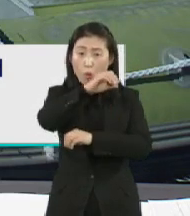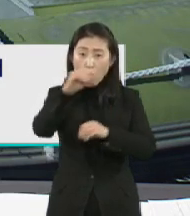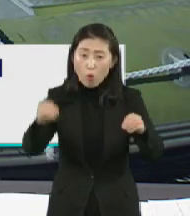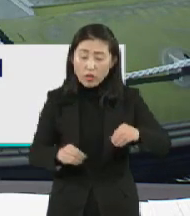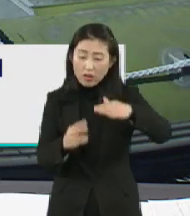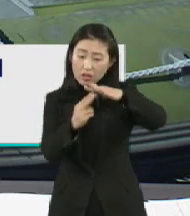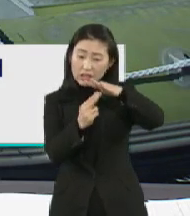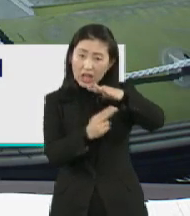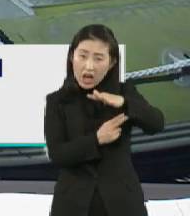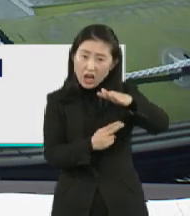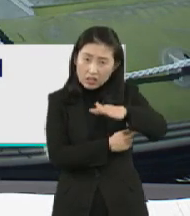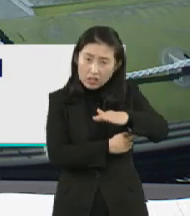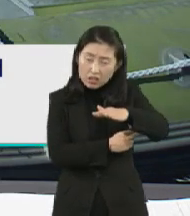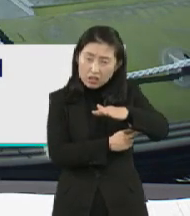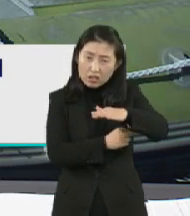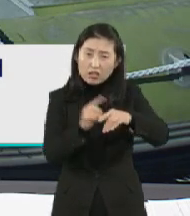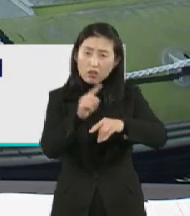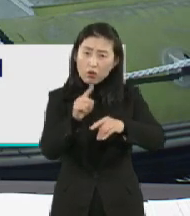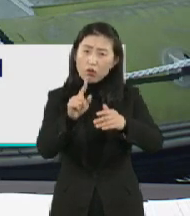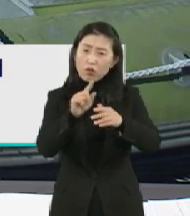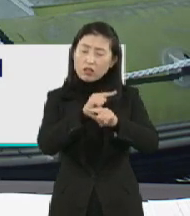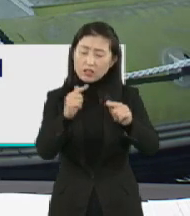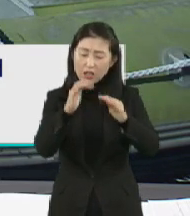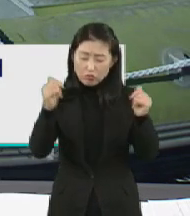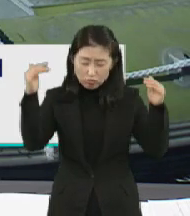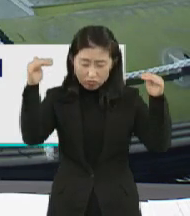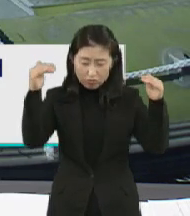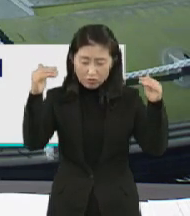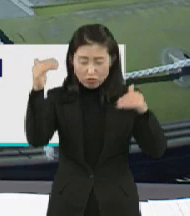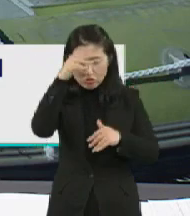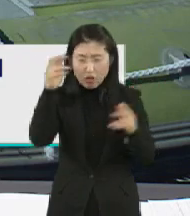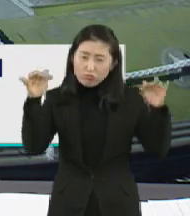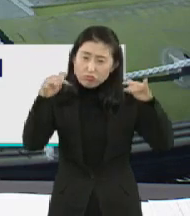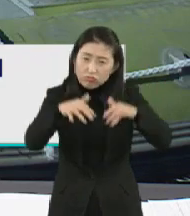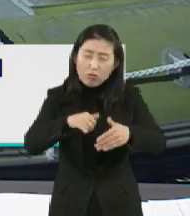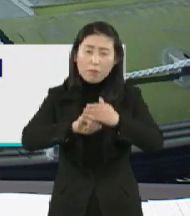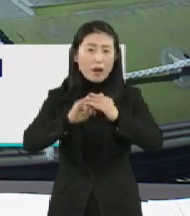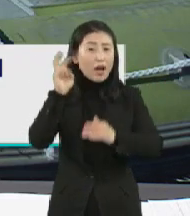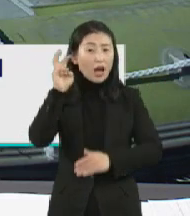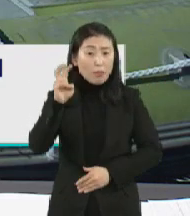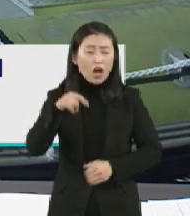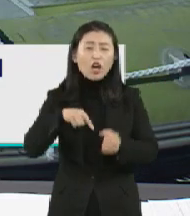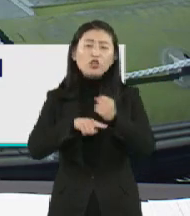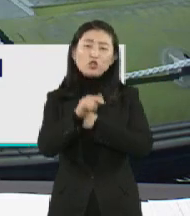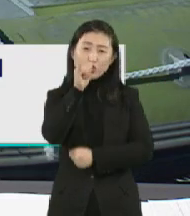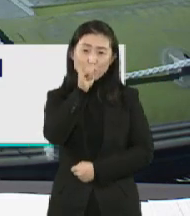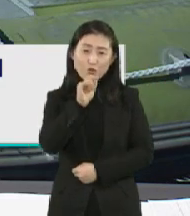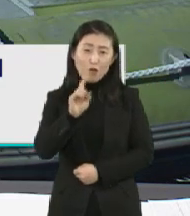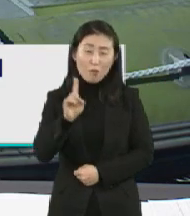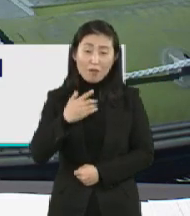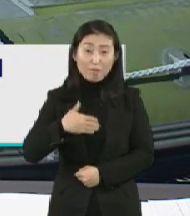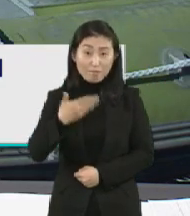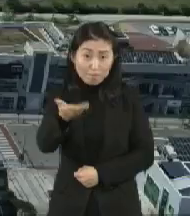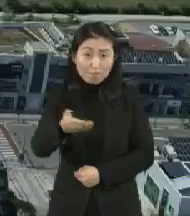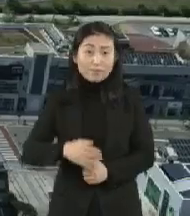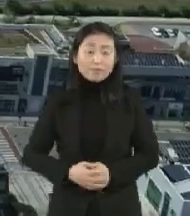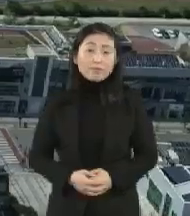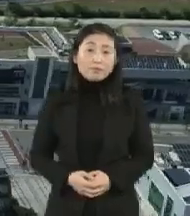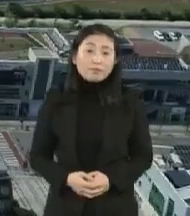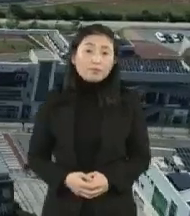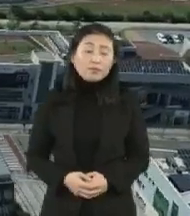하지 못할 것이라는 우려가 나오고 있습니다. 어떤 이유 때문인지 장석영 기자가 취재했습니다.